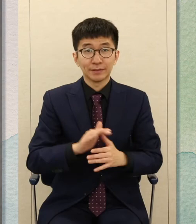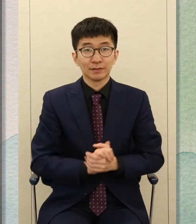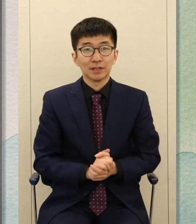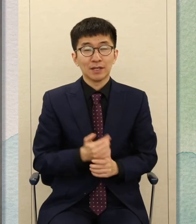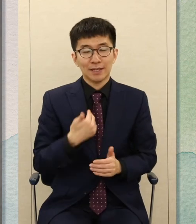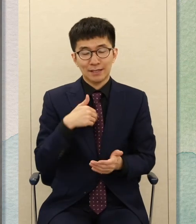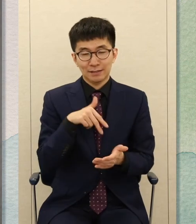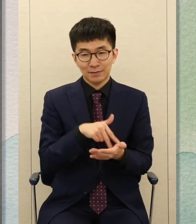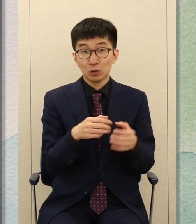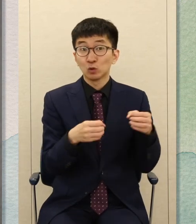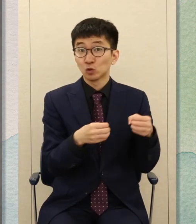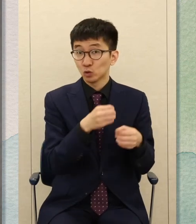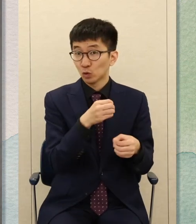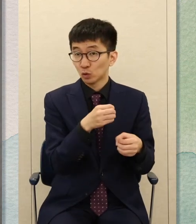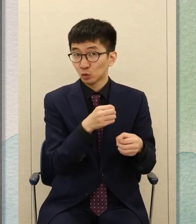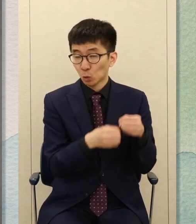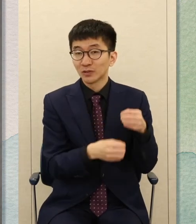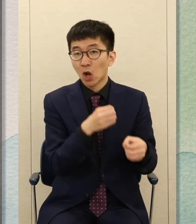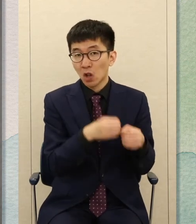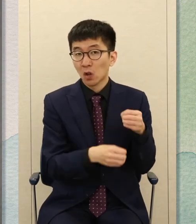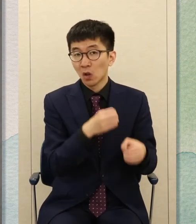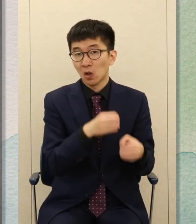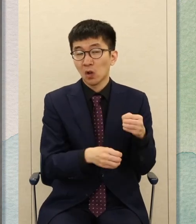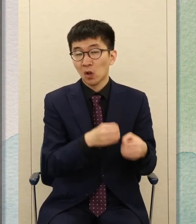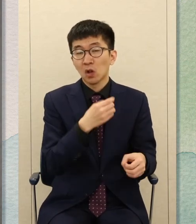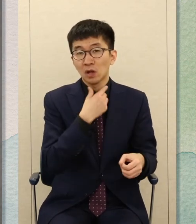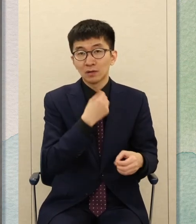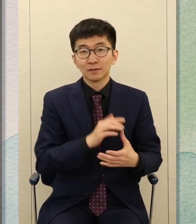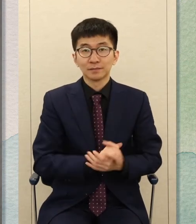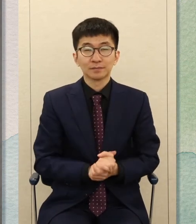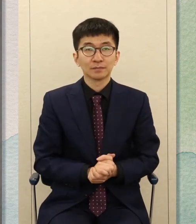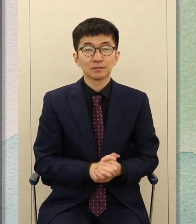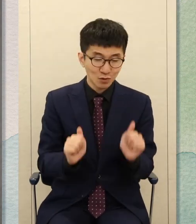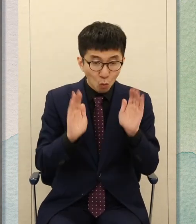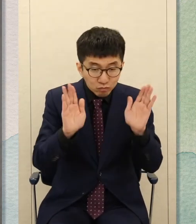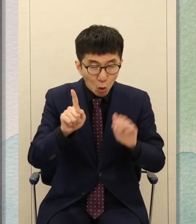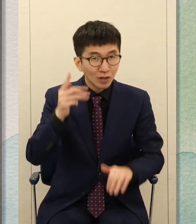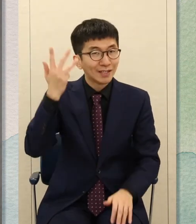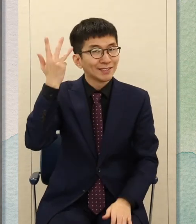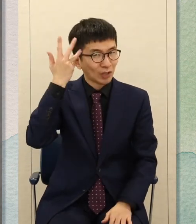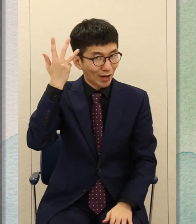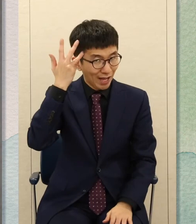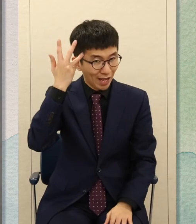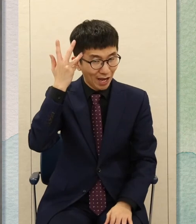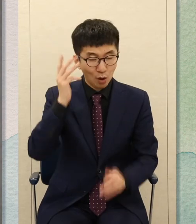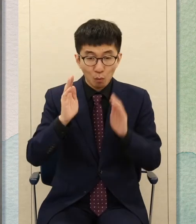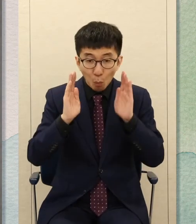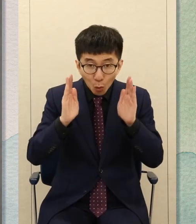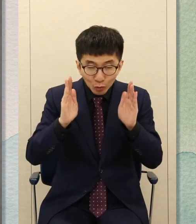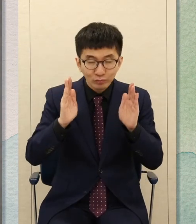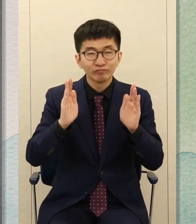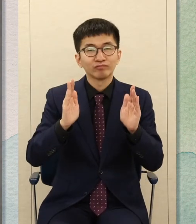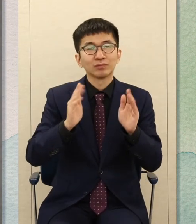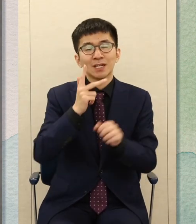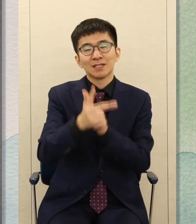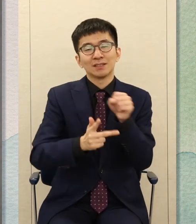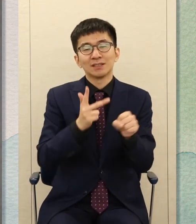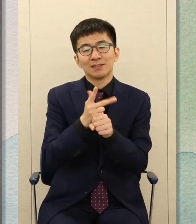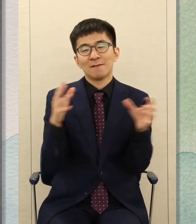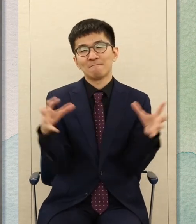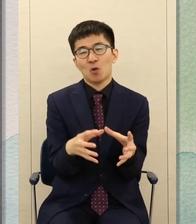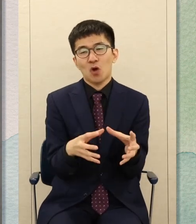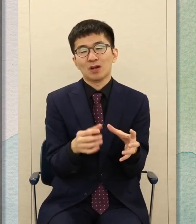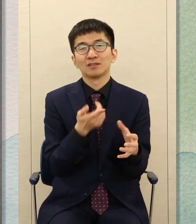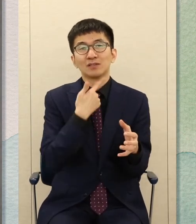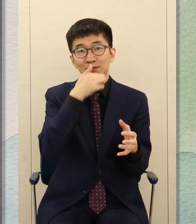중에서 이제 제일 많이 열심히 공부했던 거는 철학 공부 모임을 7년 동안 같이 했어요. 예, 전부